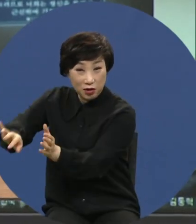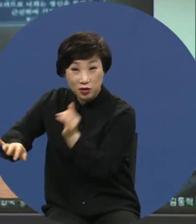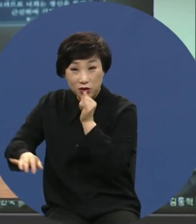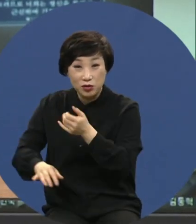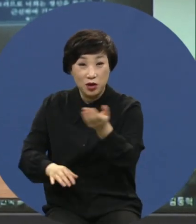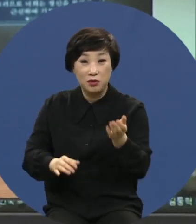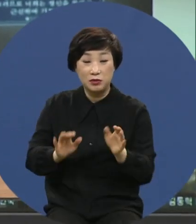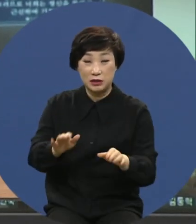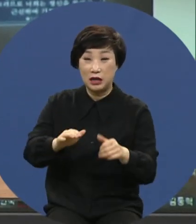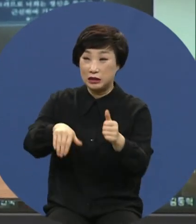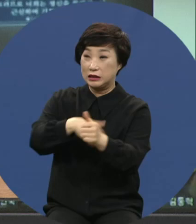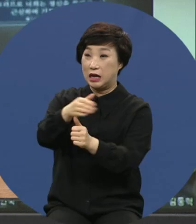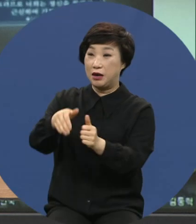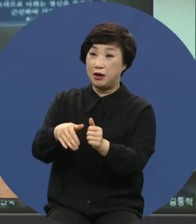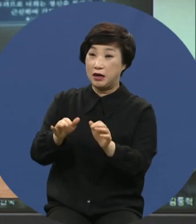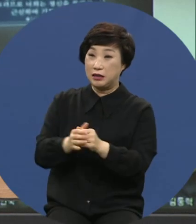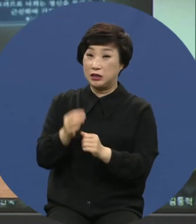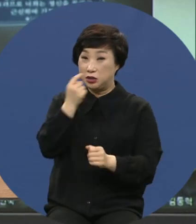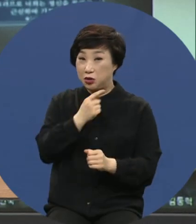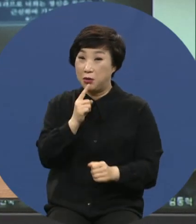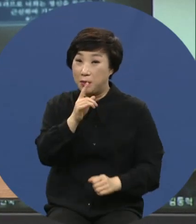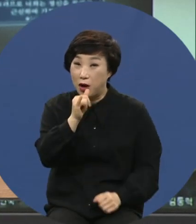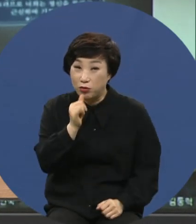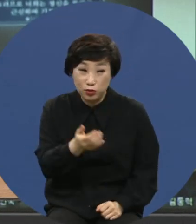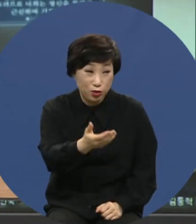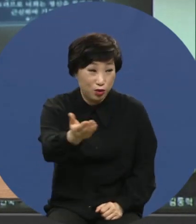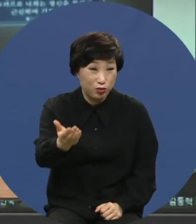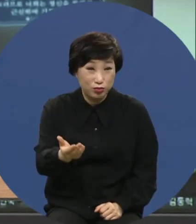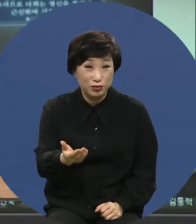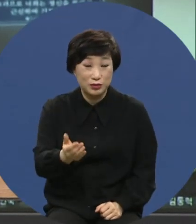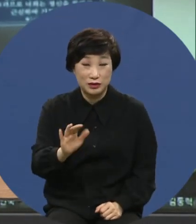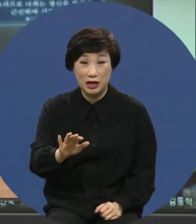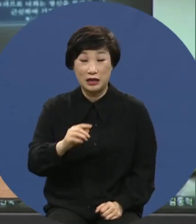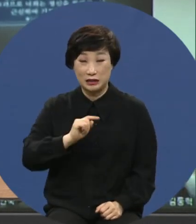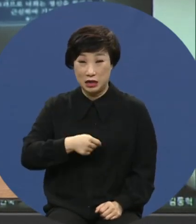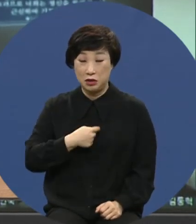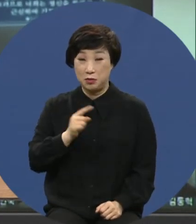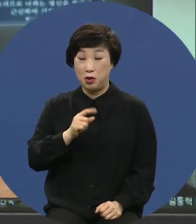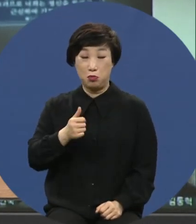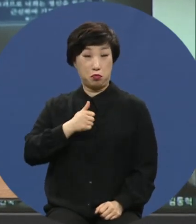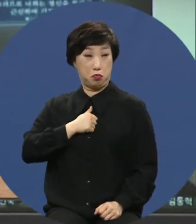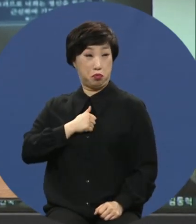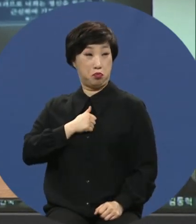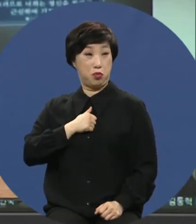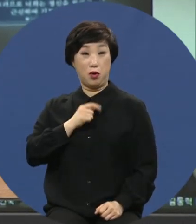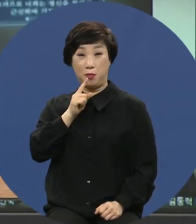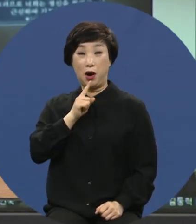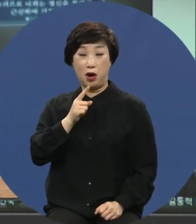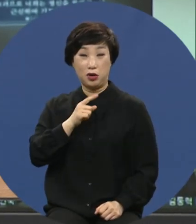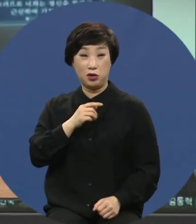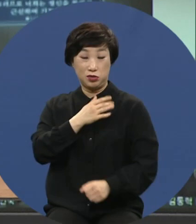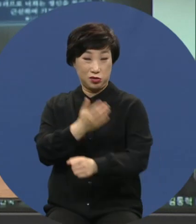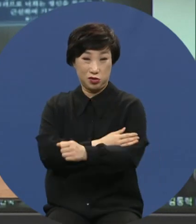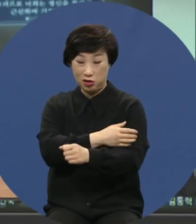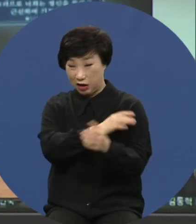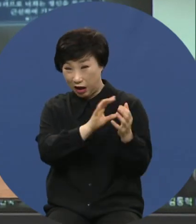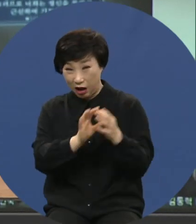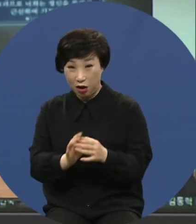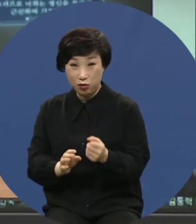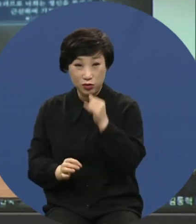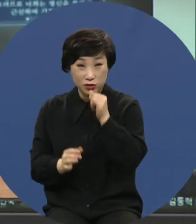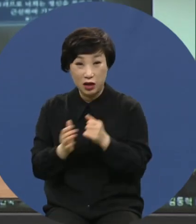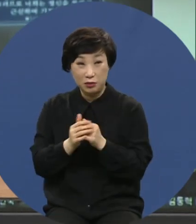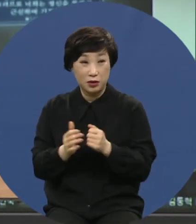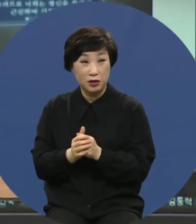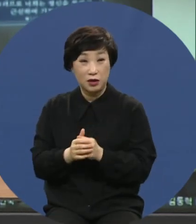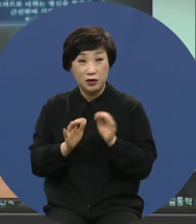배제하고 시대적 이론을 내세우면서 자기 자신이 굉장한 언어의 기술을 총동원하면서